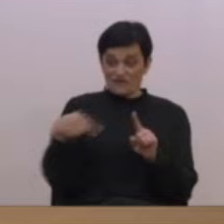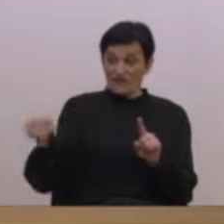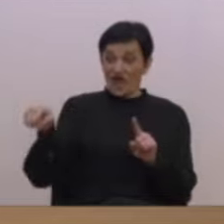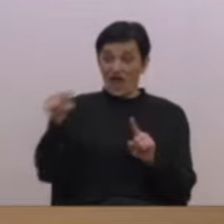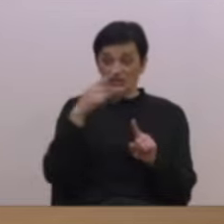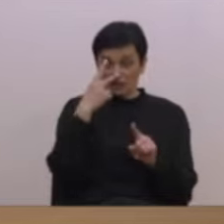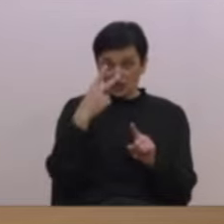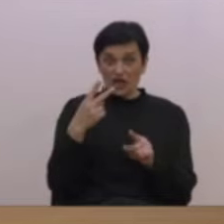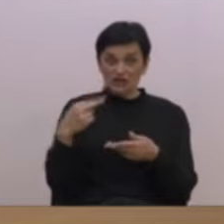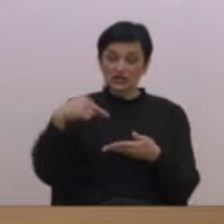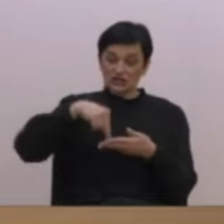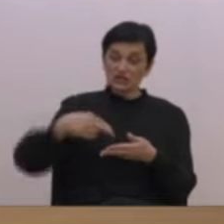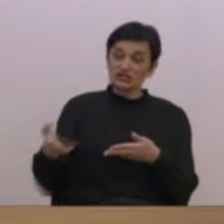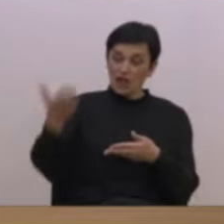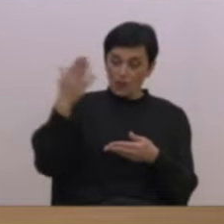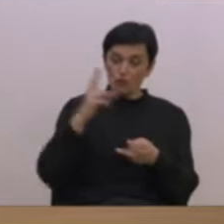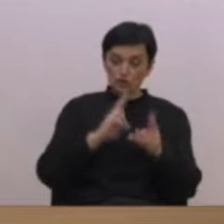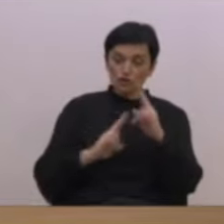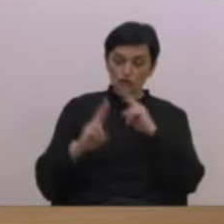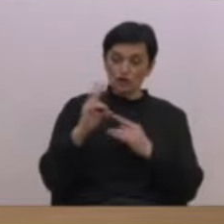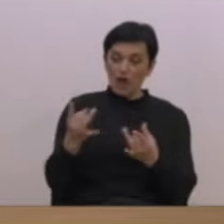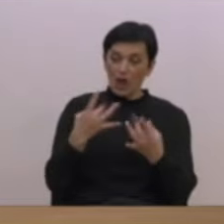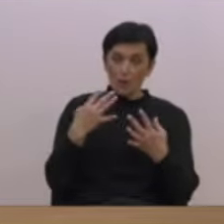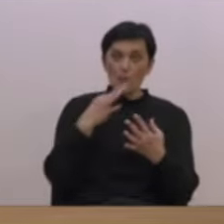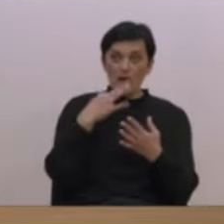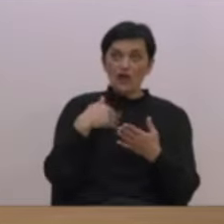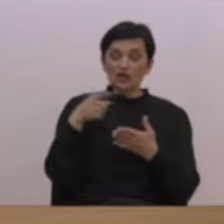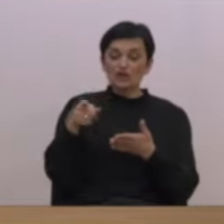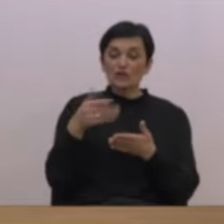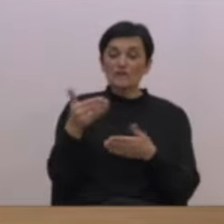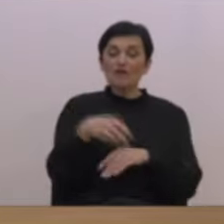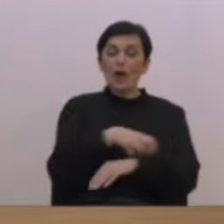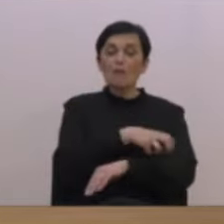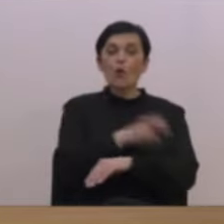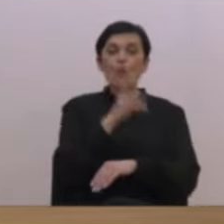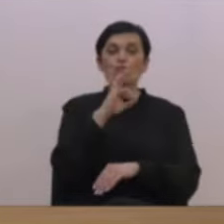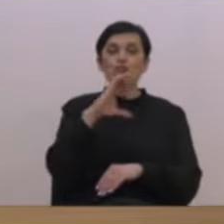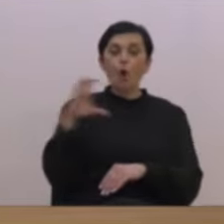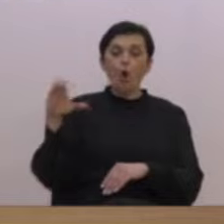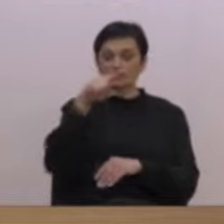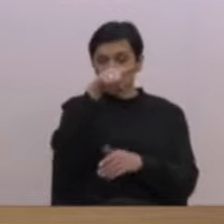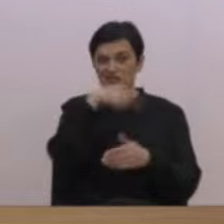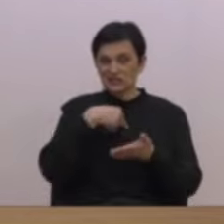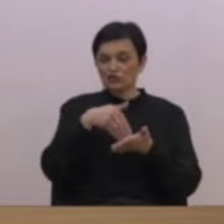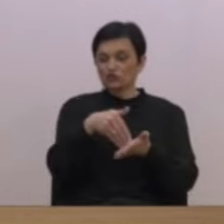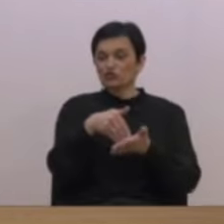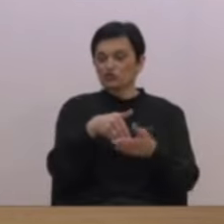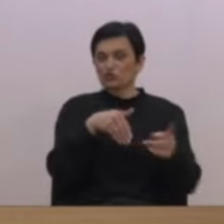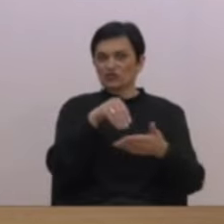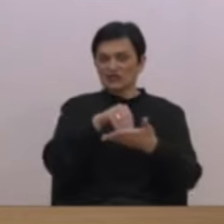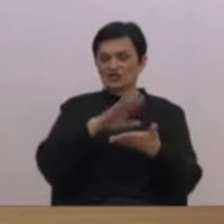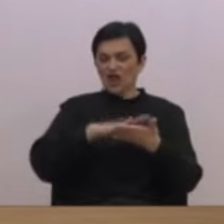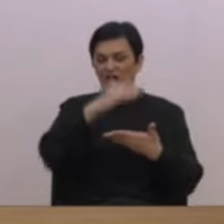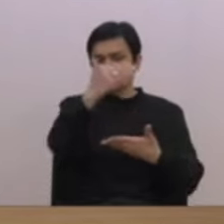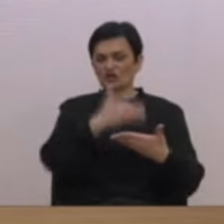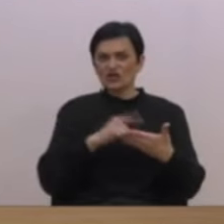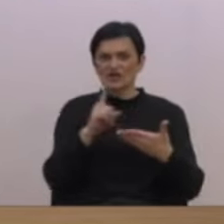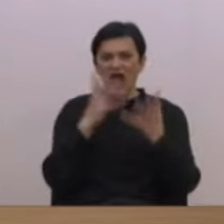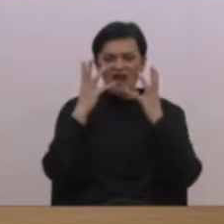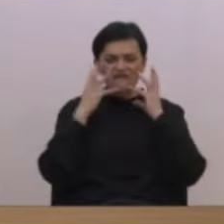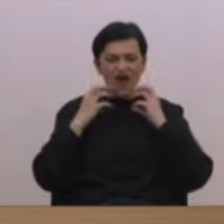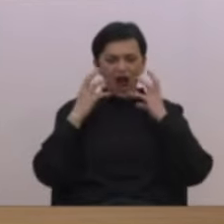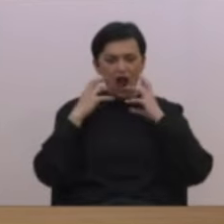წამოდეკით და შემოგჩივლეთ რა. Da mere gishua mdgoblev tkoes partiul bosebta ro chakzero siashi. Ratschit amisara ra vai da